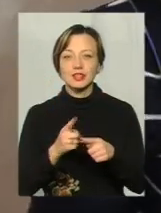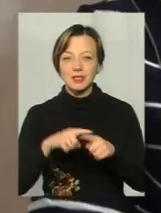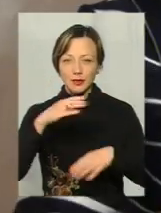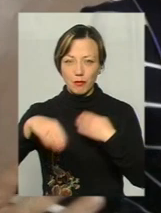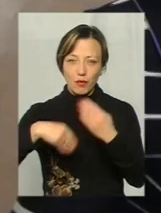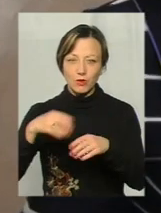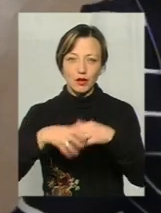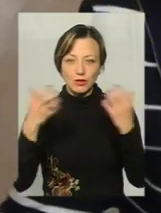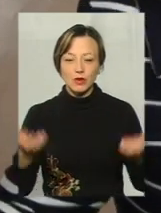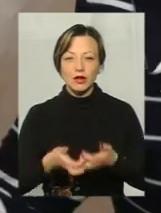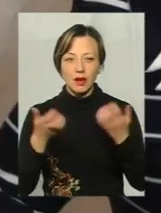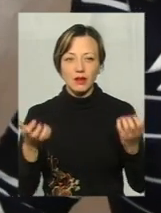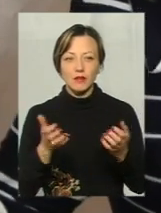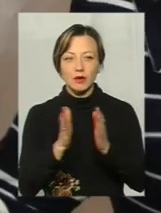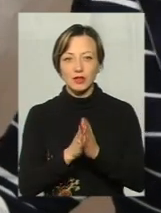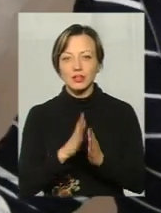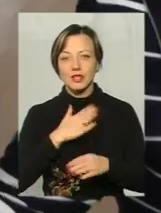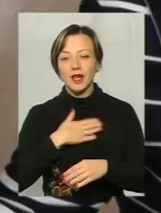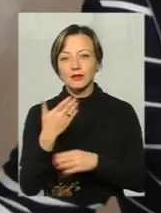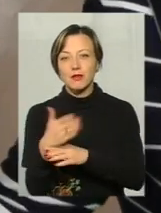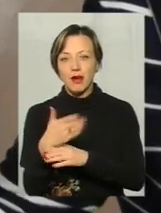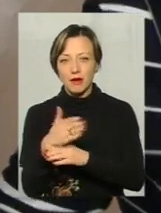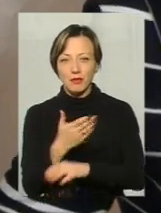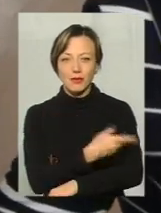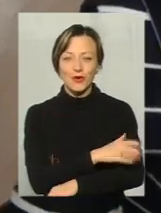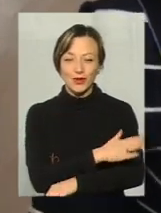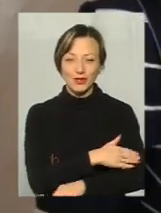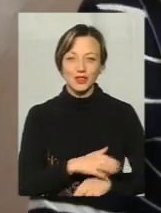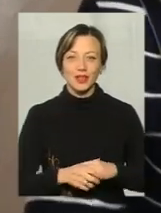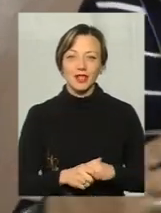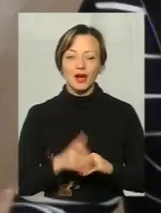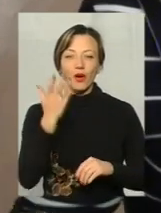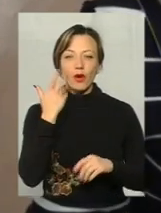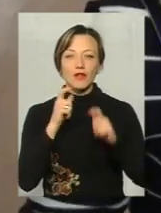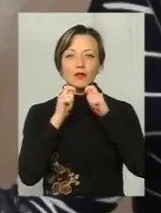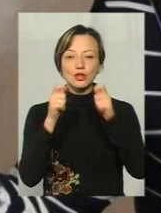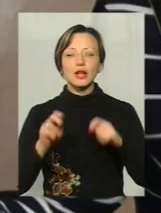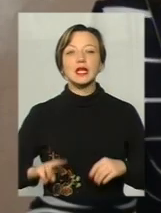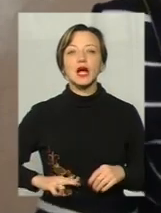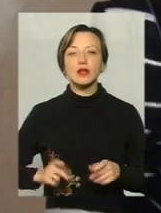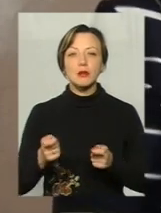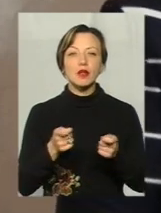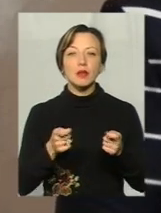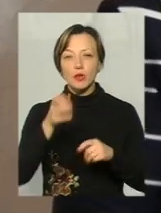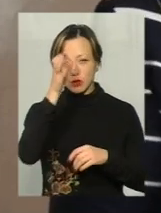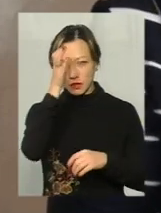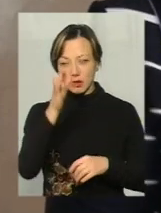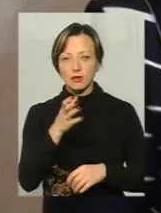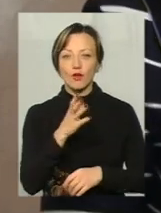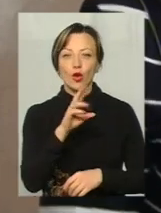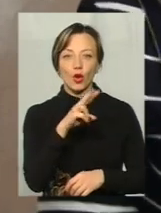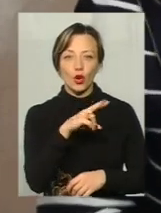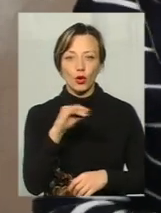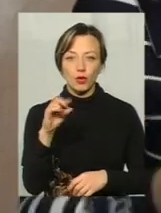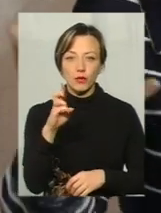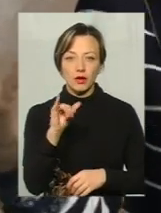замотане, я розгортаю, а вони, Боже, наш прапор Польщі. І коли ми вручали директору департаменту освіти в Любліні цей